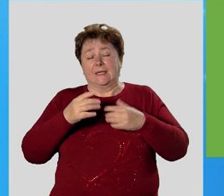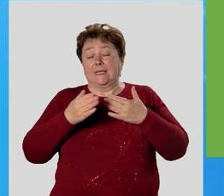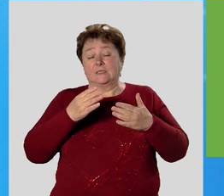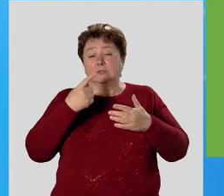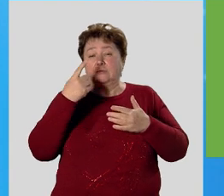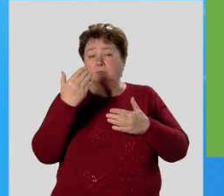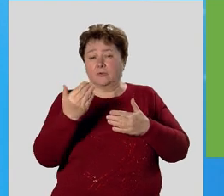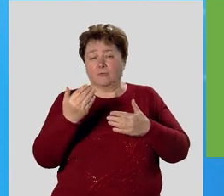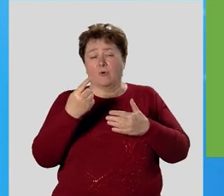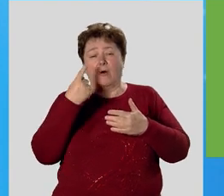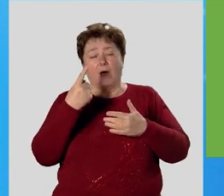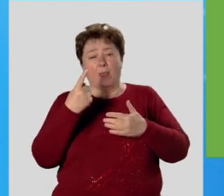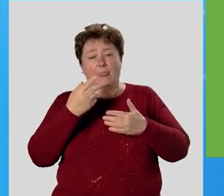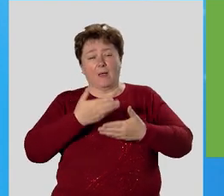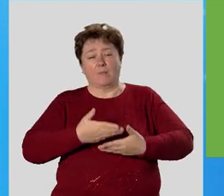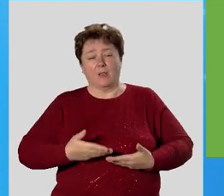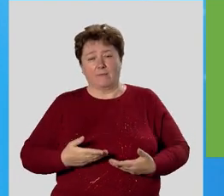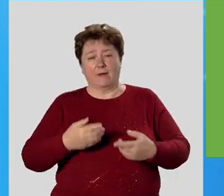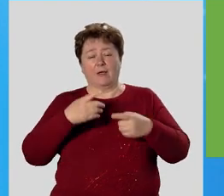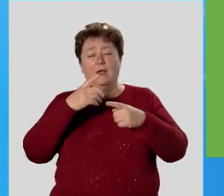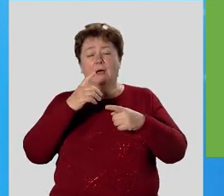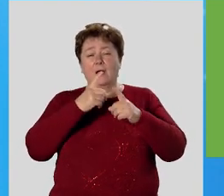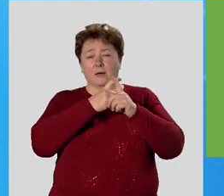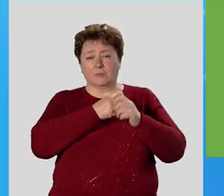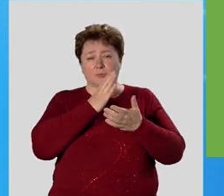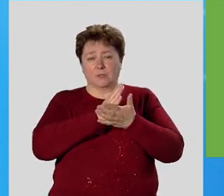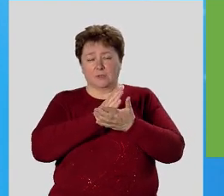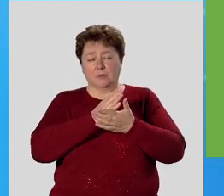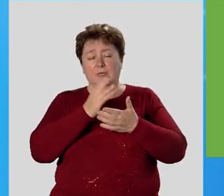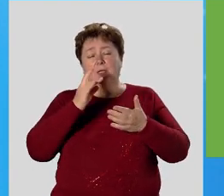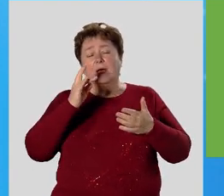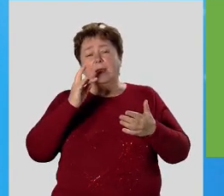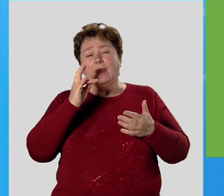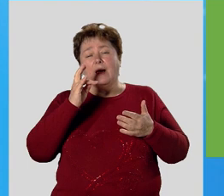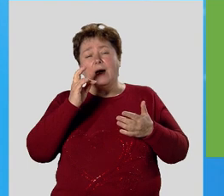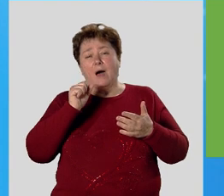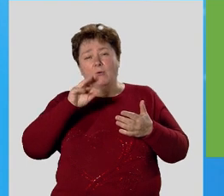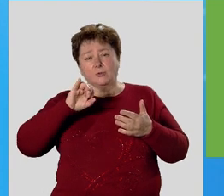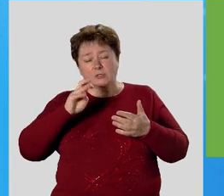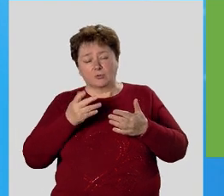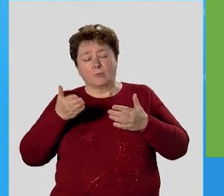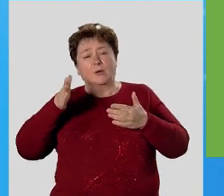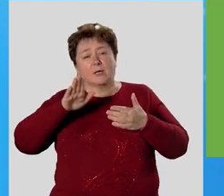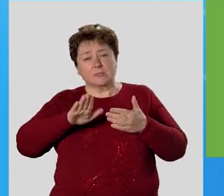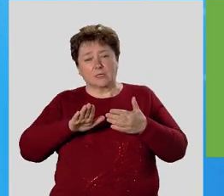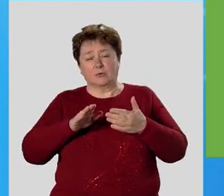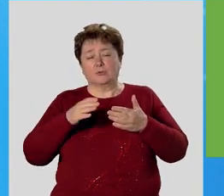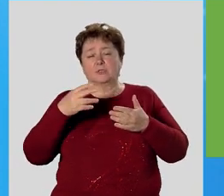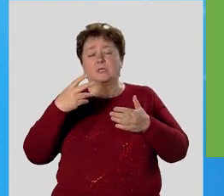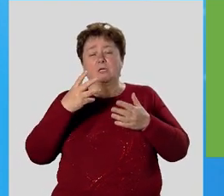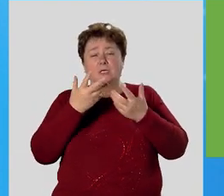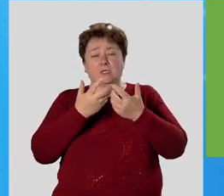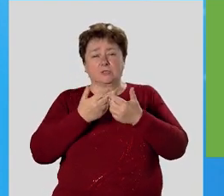него одна половая хромосома уже есть, то тогда на аутосомы остается число